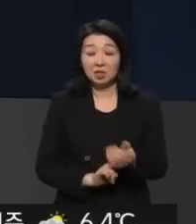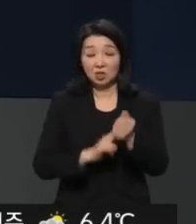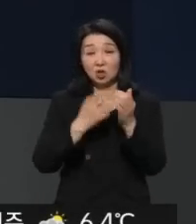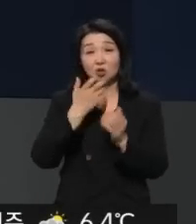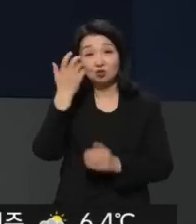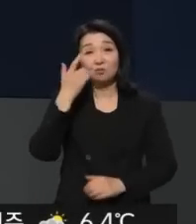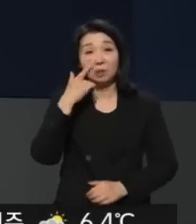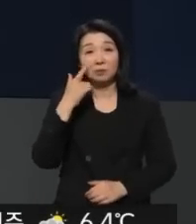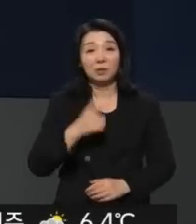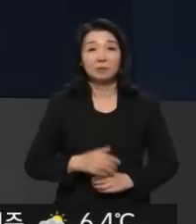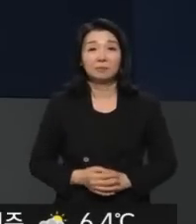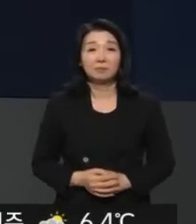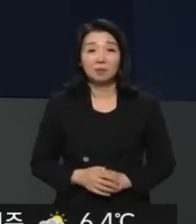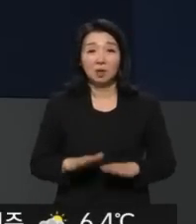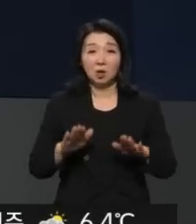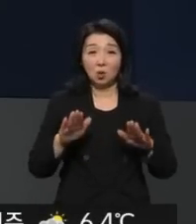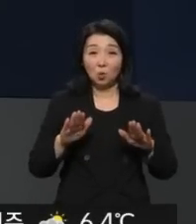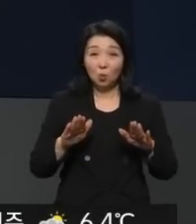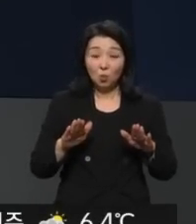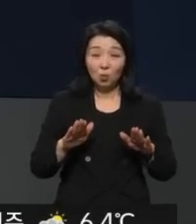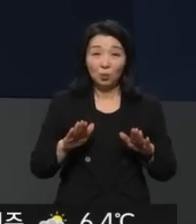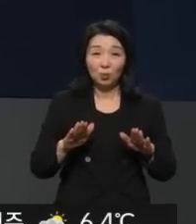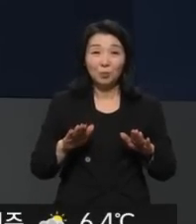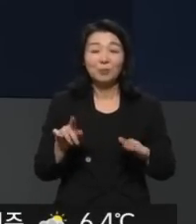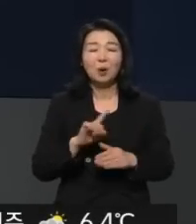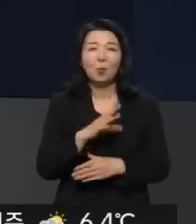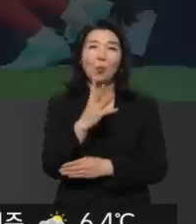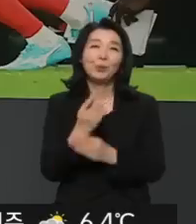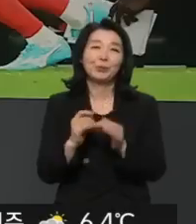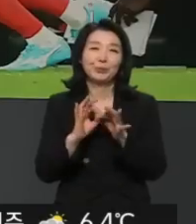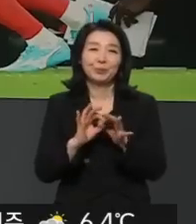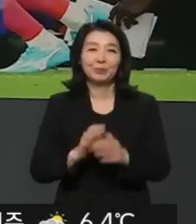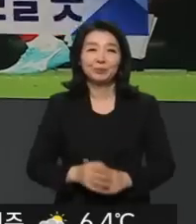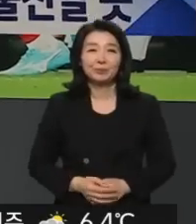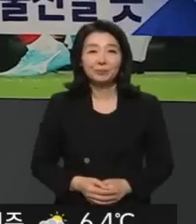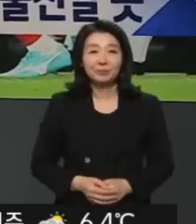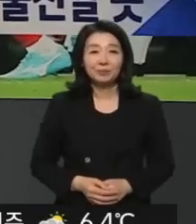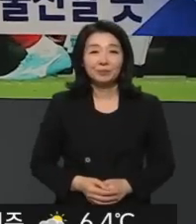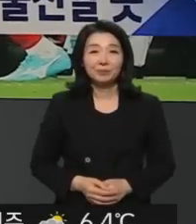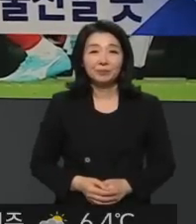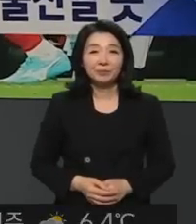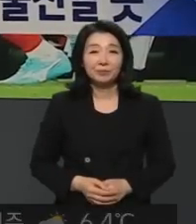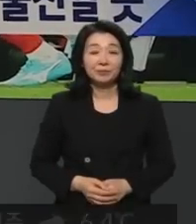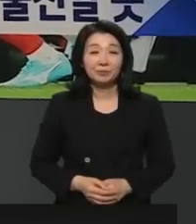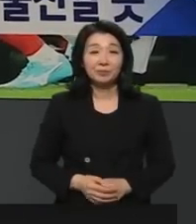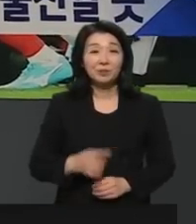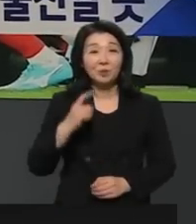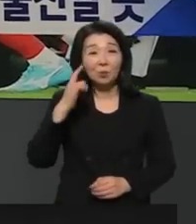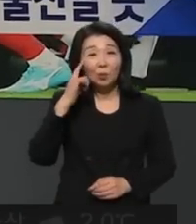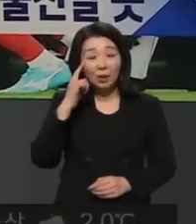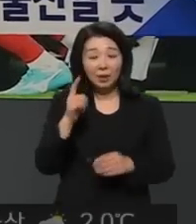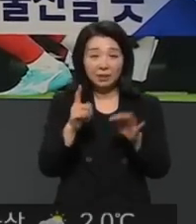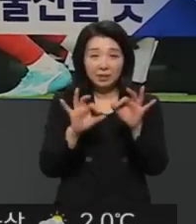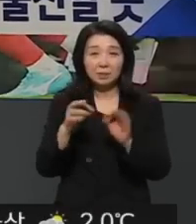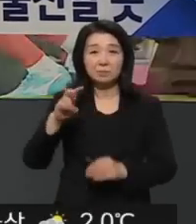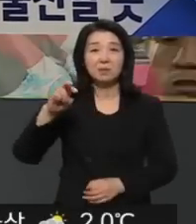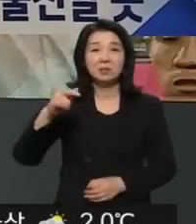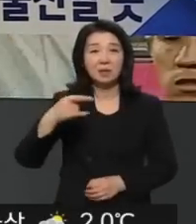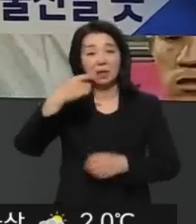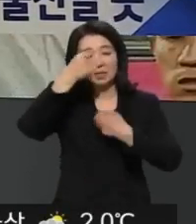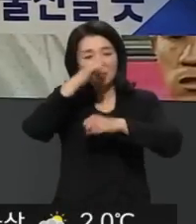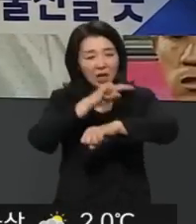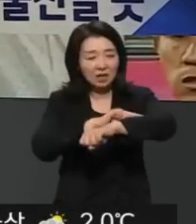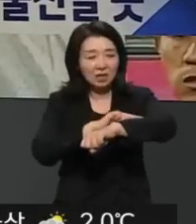기적을 꿈꾸답니다. 오늘도 역시나 빠질 수 없는 월드컵 소식인데요. 이 랩으로 줄줄 감싼 김민재 선수의